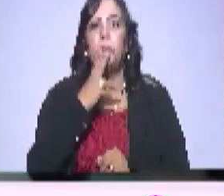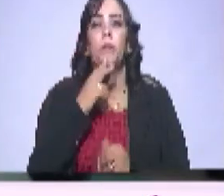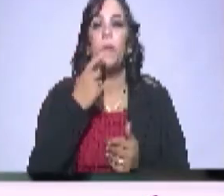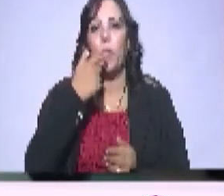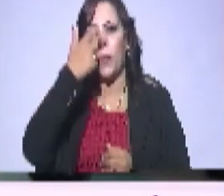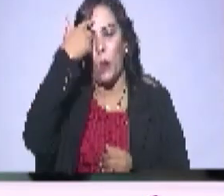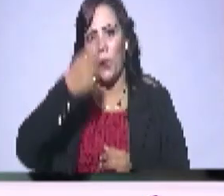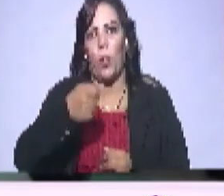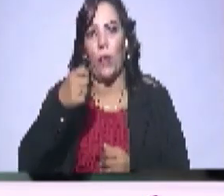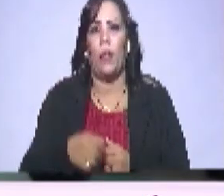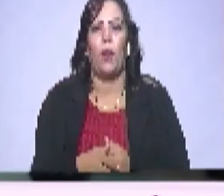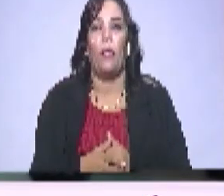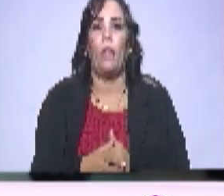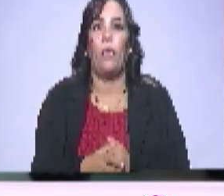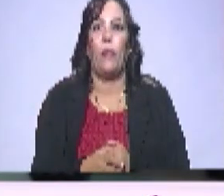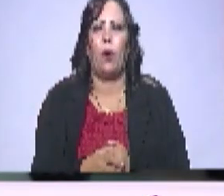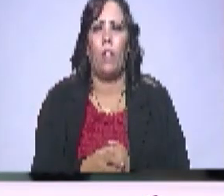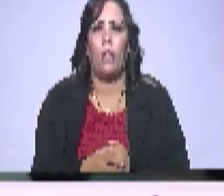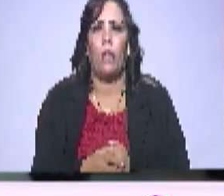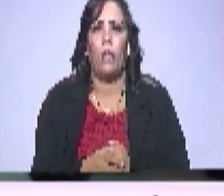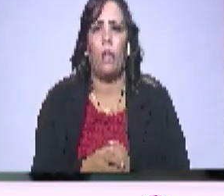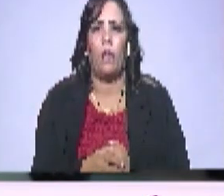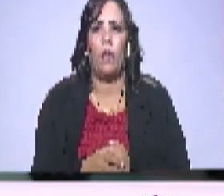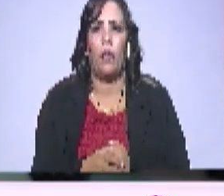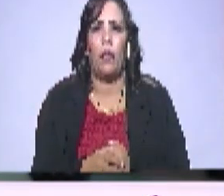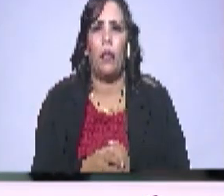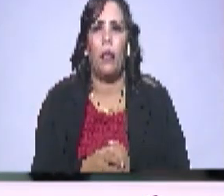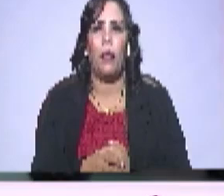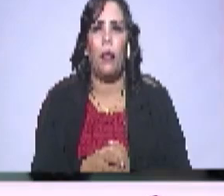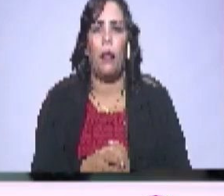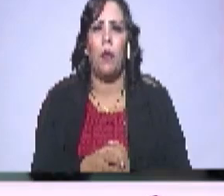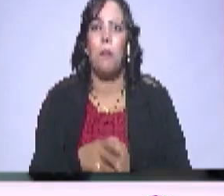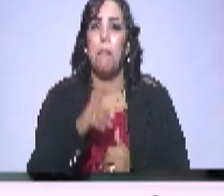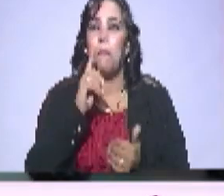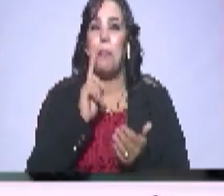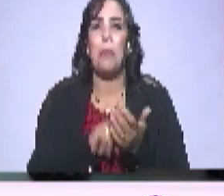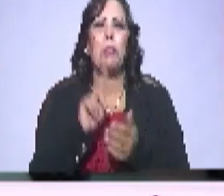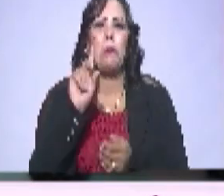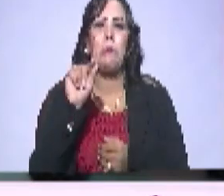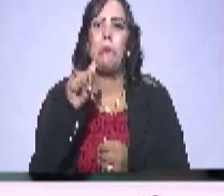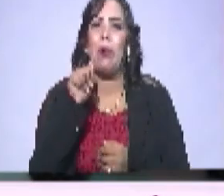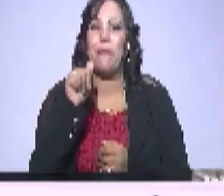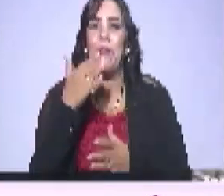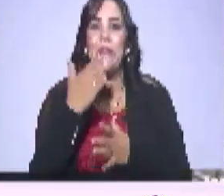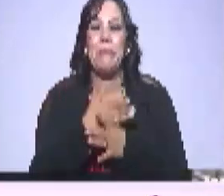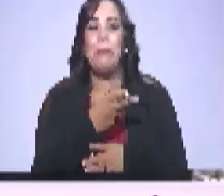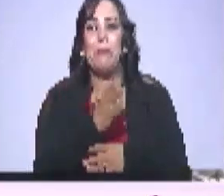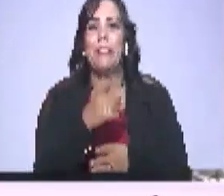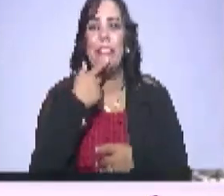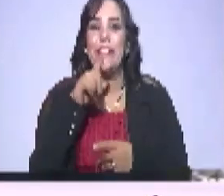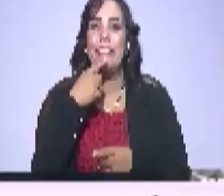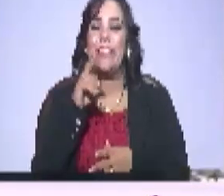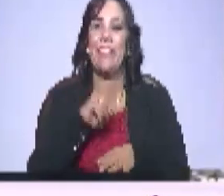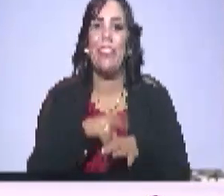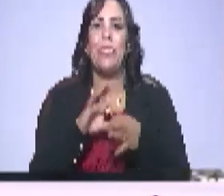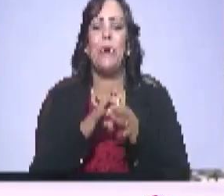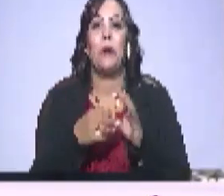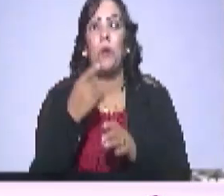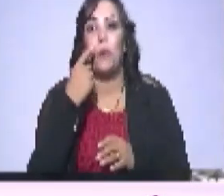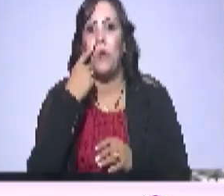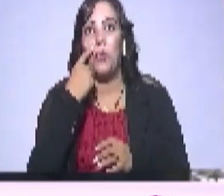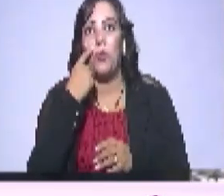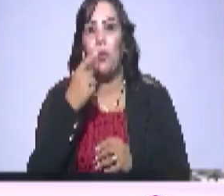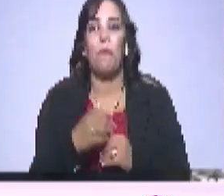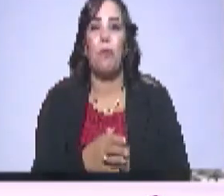طيبين. حضرتك طيبة يا فندم. تمام، أنا بص مش هسأل على السمك، أنا اسكندرانية مش هسأل على السمك. أنا كنت عايزة أسأل، بعمل قرص للعذرة